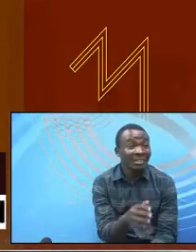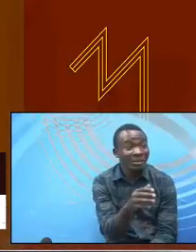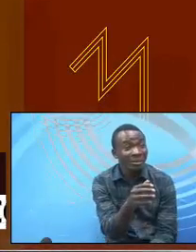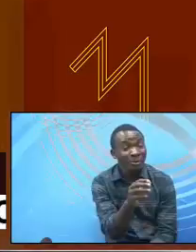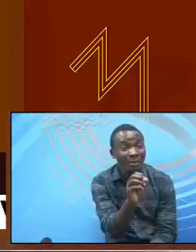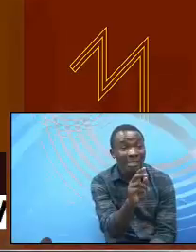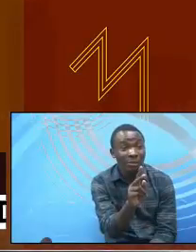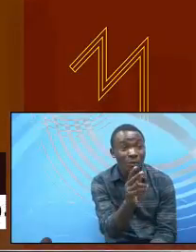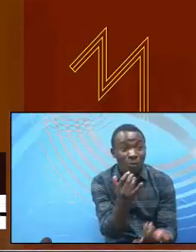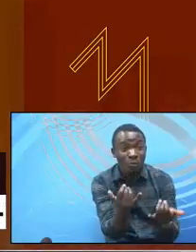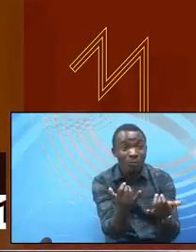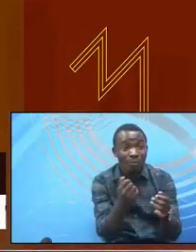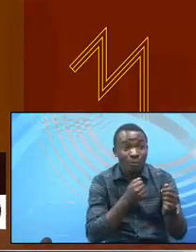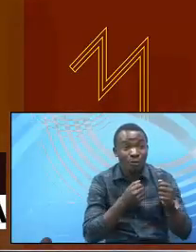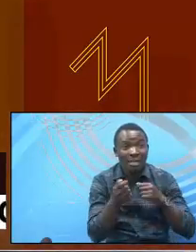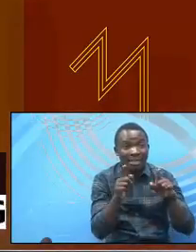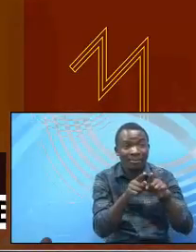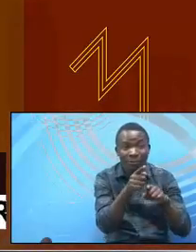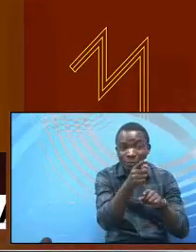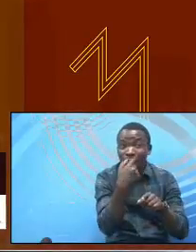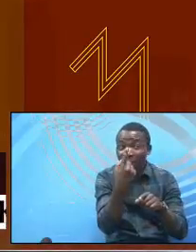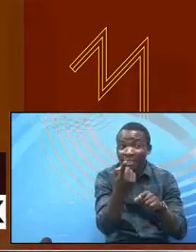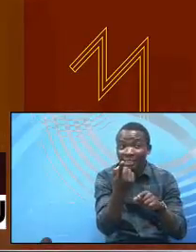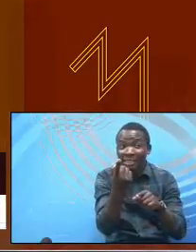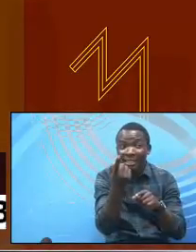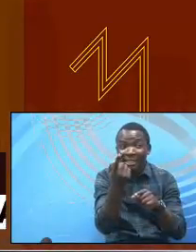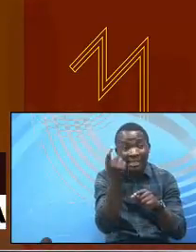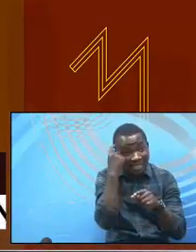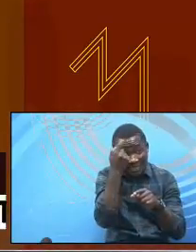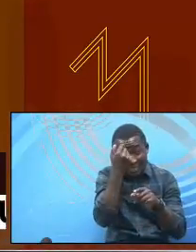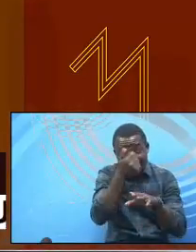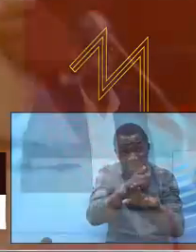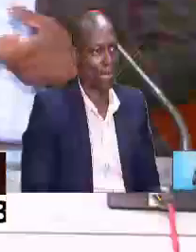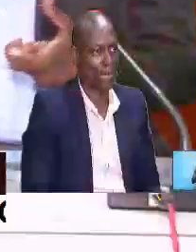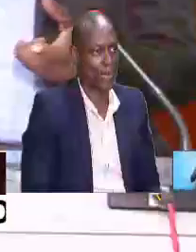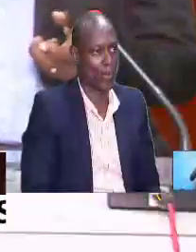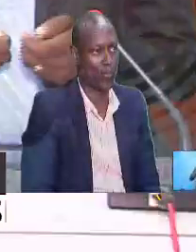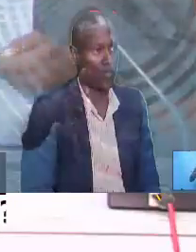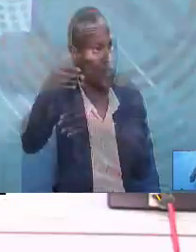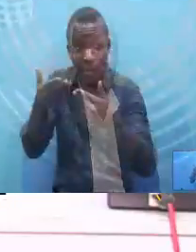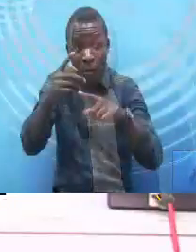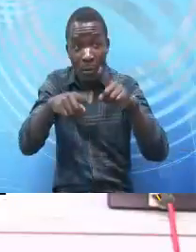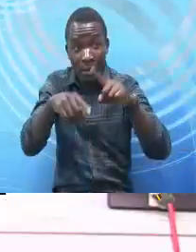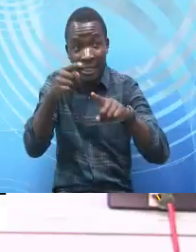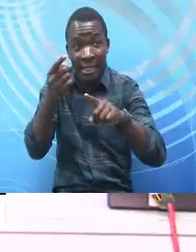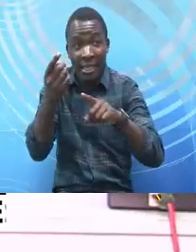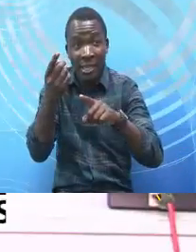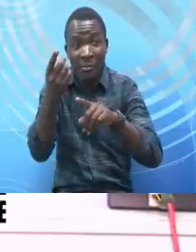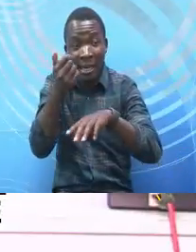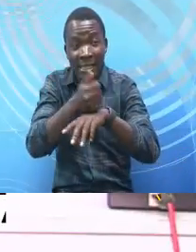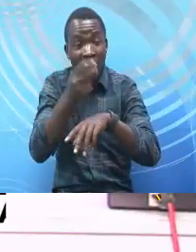aha ubu rero mu Rwanda nk'uko bivuze igihugu cyo cyashyizeho umurongo ibyo twita politiki yashyiraho umurongo hagashyirwaho amategeko